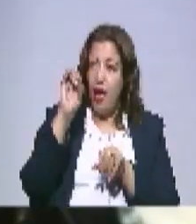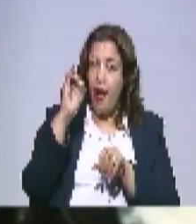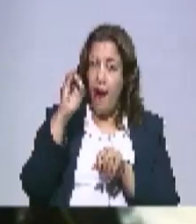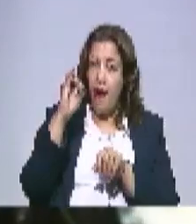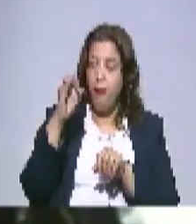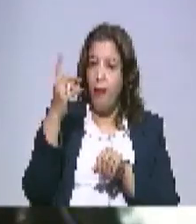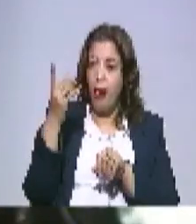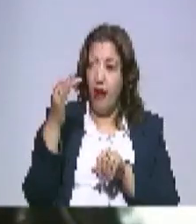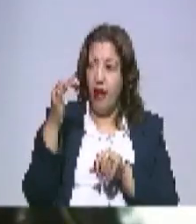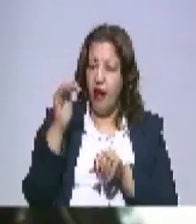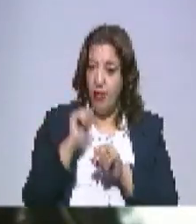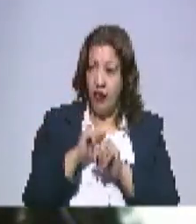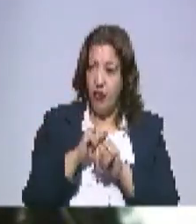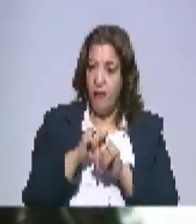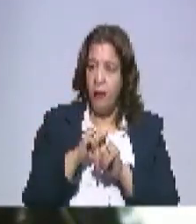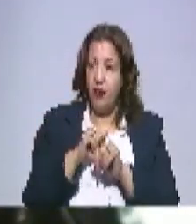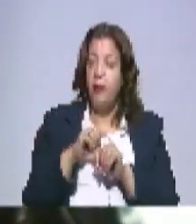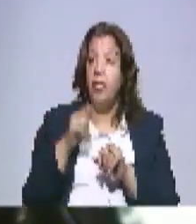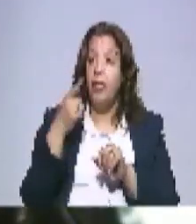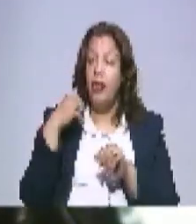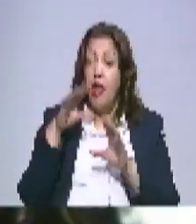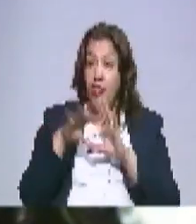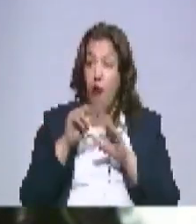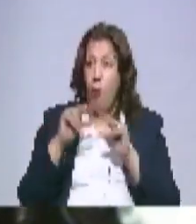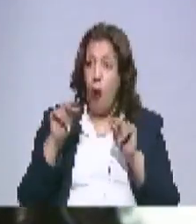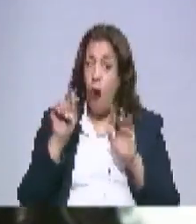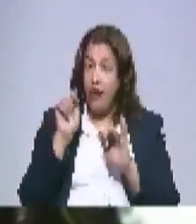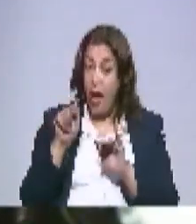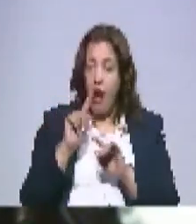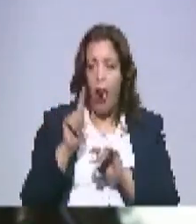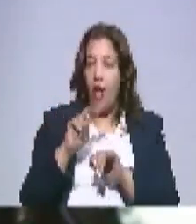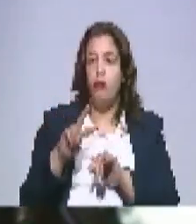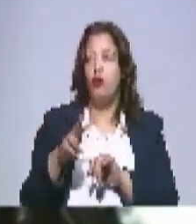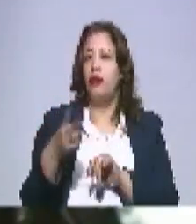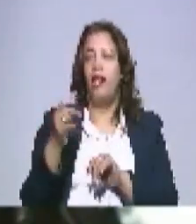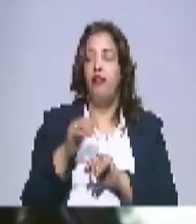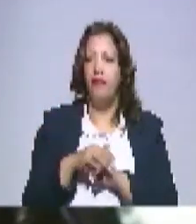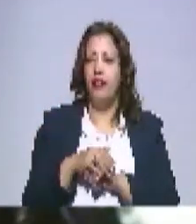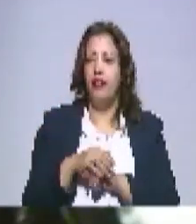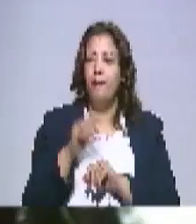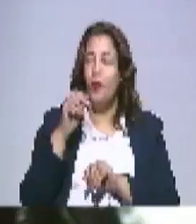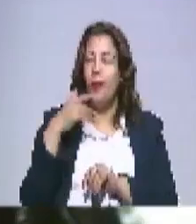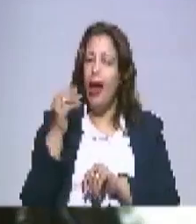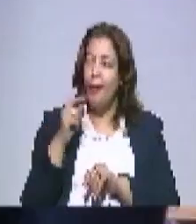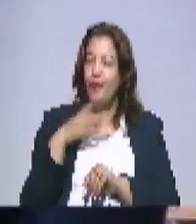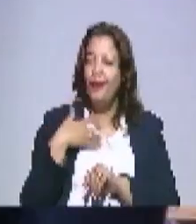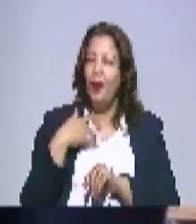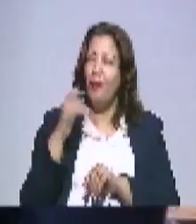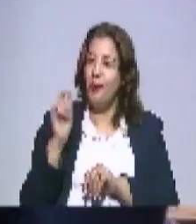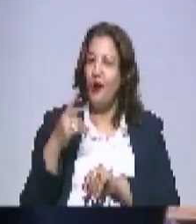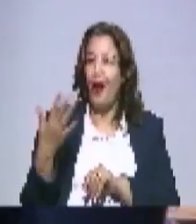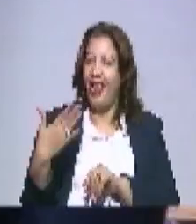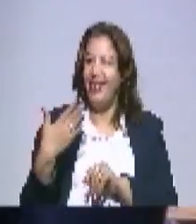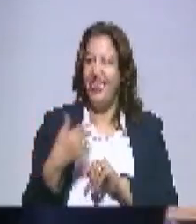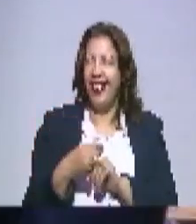الكلام اللي بالك فيه ده، لا احنا مش هنعمل كده. طب ما تسرعها الحلقة دي. امتى الحلقة